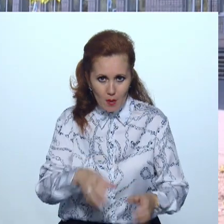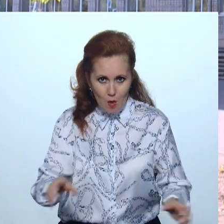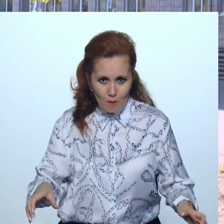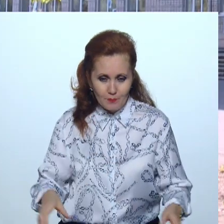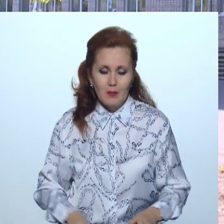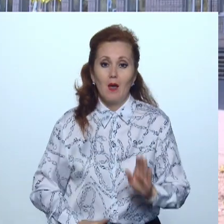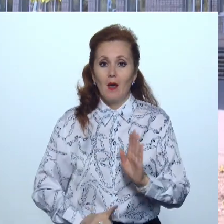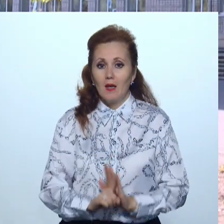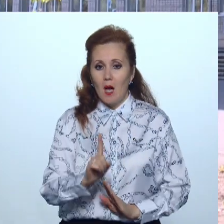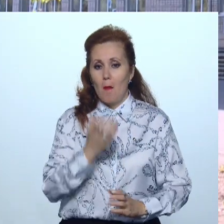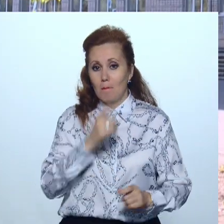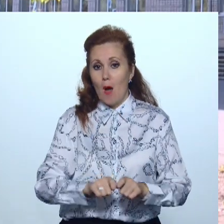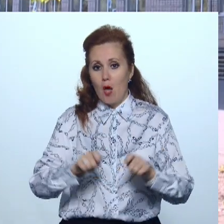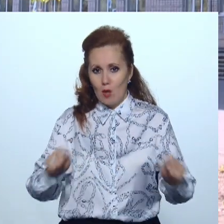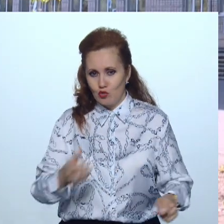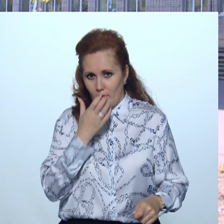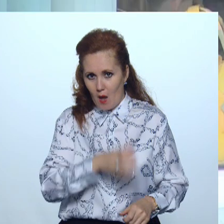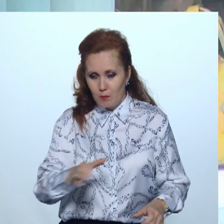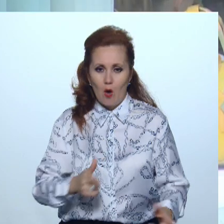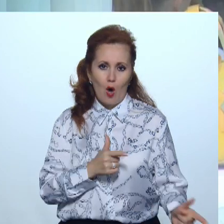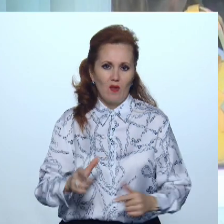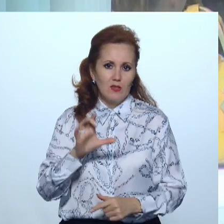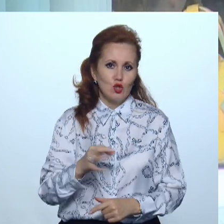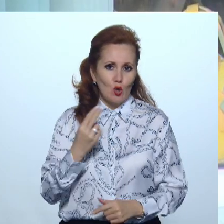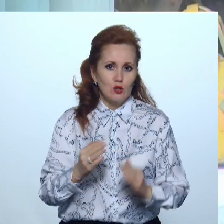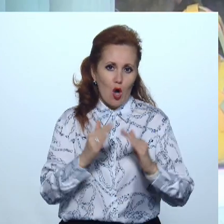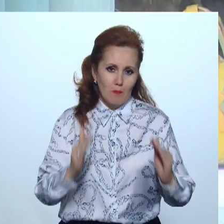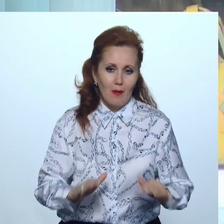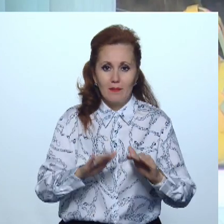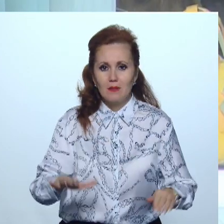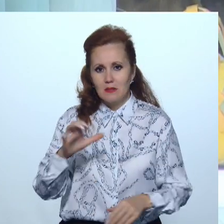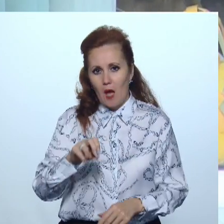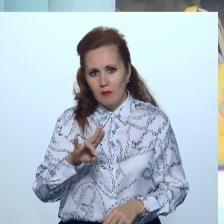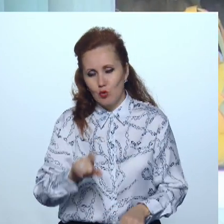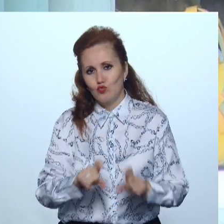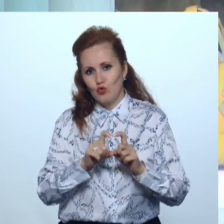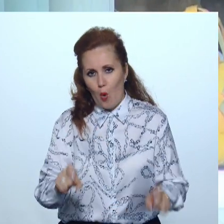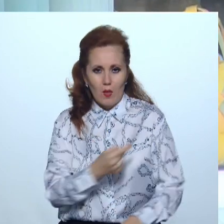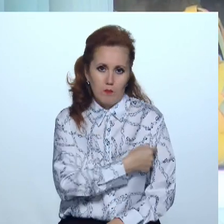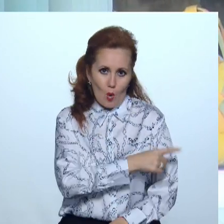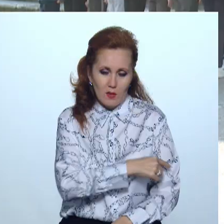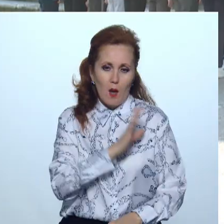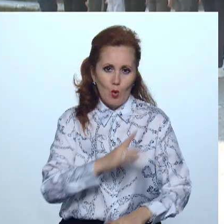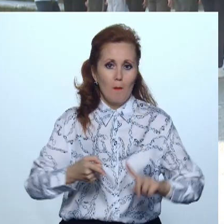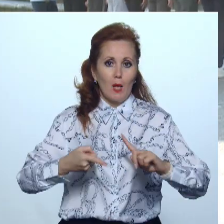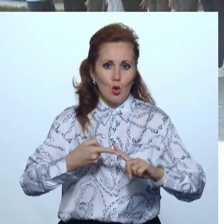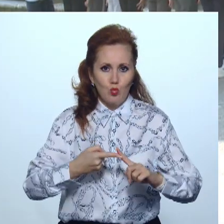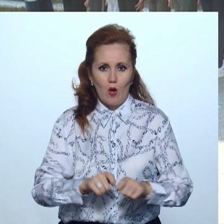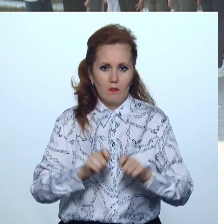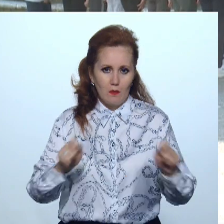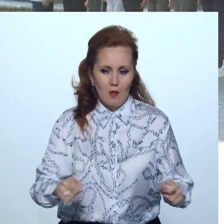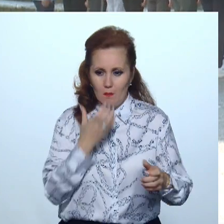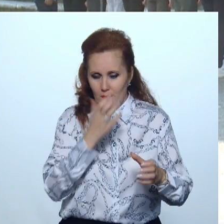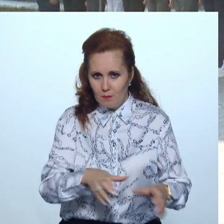подаче теплоносителя готовые социальные объекты Ижевска, садики, школы и больницы будут подключать, что называется, по требованию. В целом,